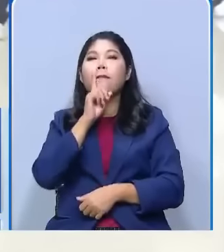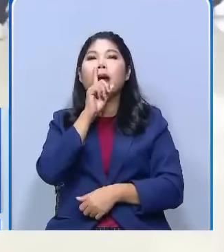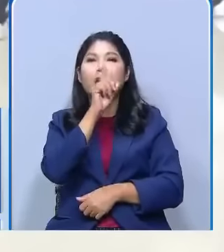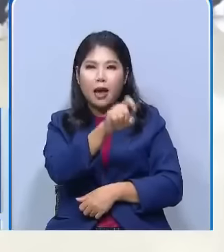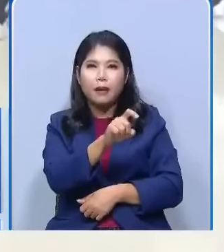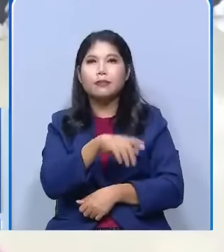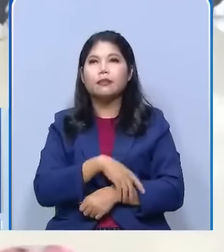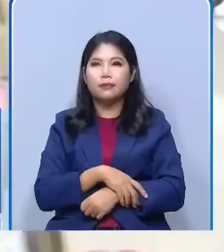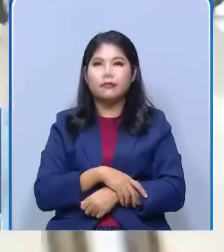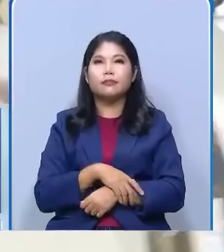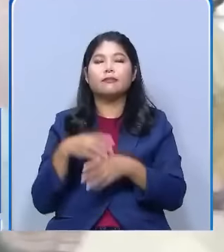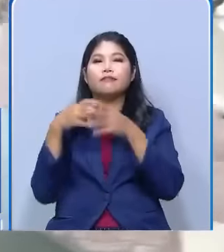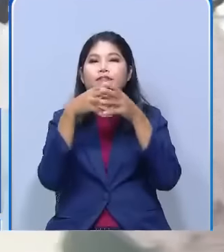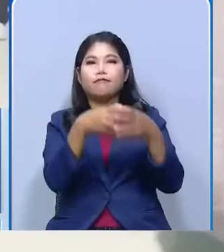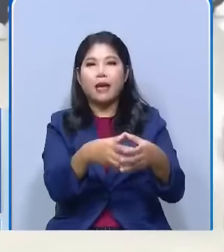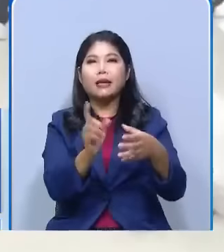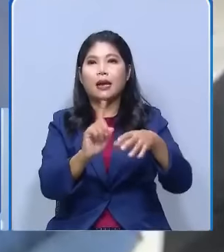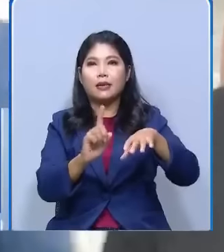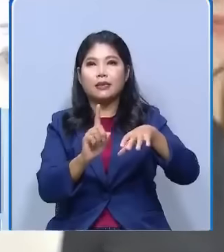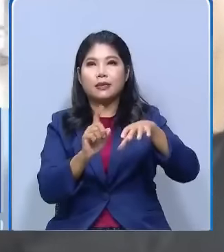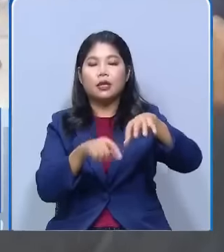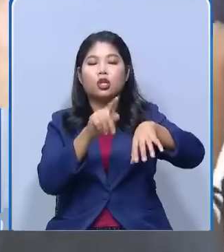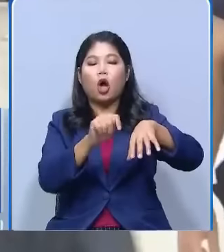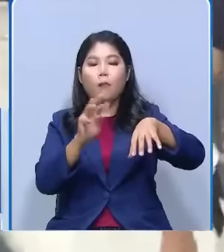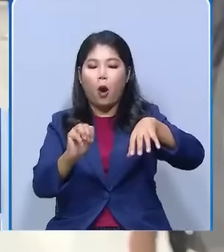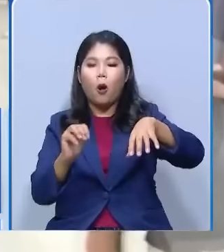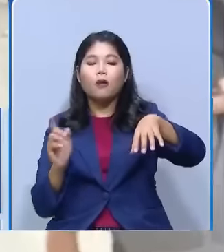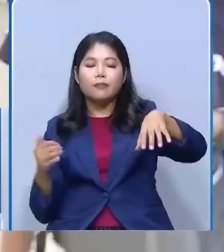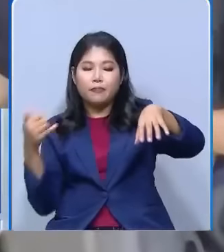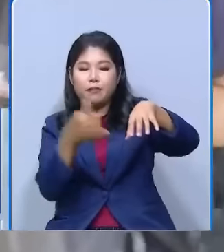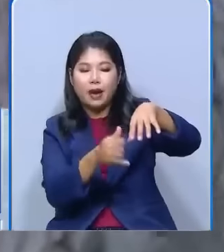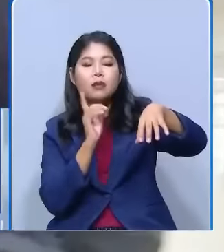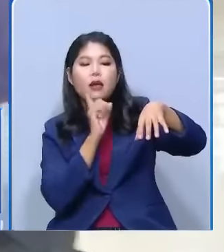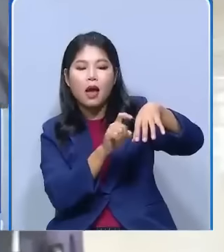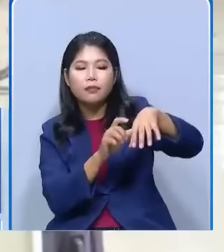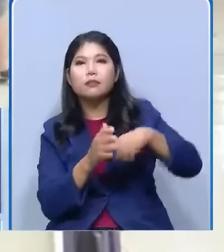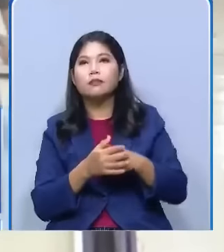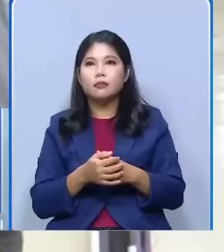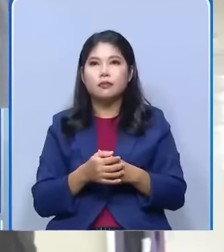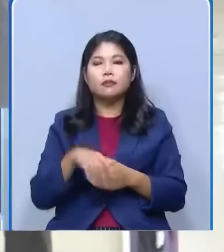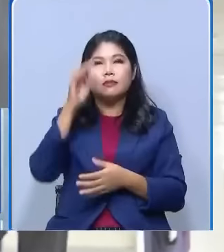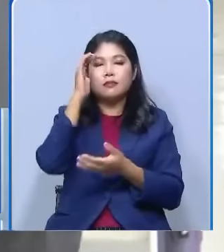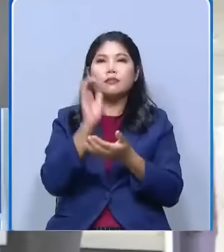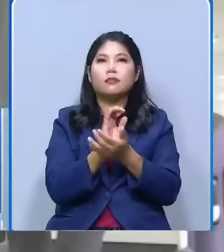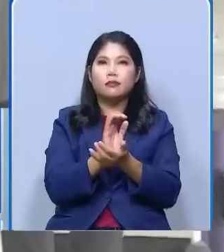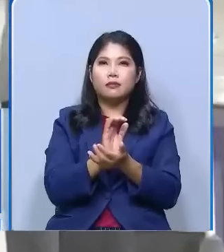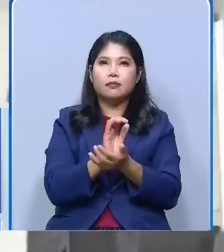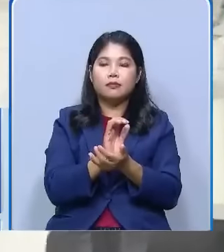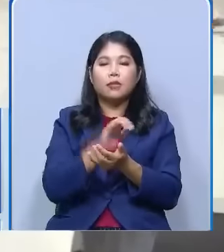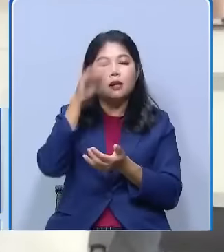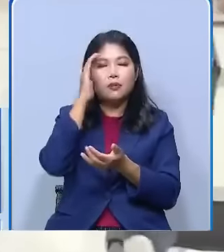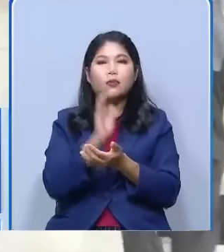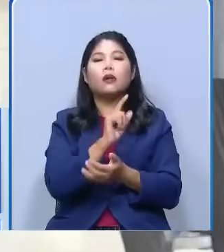งข่าวไปที่นี่ก่อนสำนักงานตรวจคนเข้าเมืองเนาะท่านก็เปิดเผยมาบอกว่าคือทางพนักงานสอบสวนกองกำกับการ1บก.ป